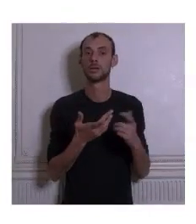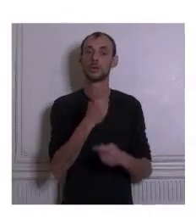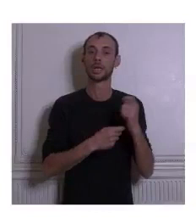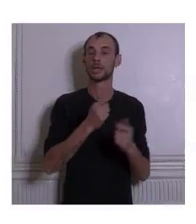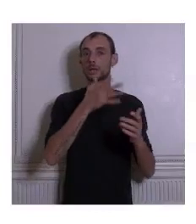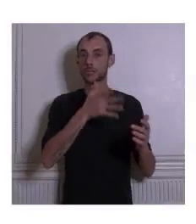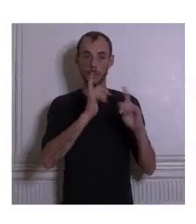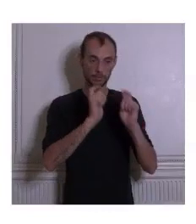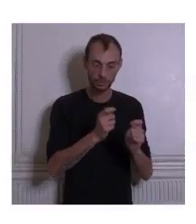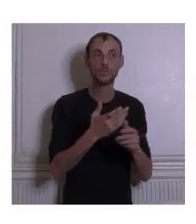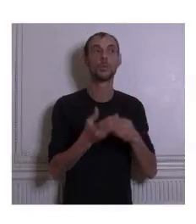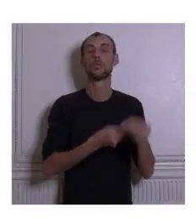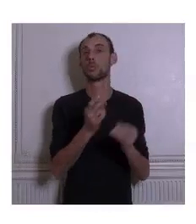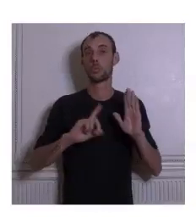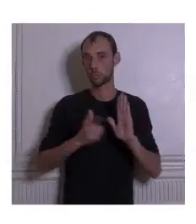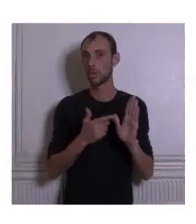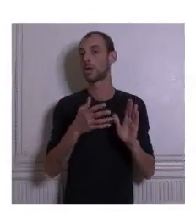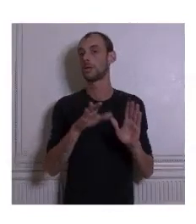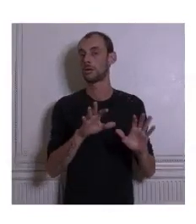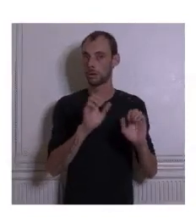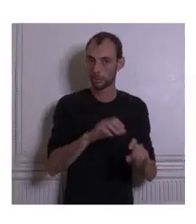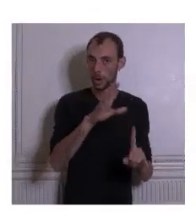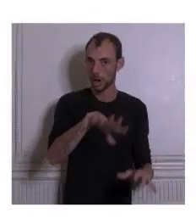service culturel et aussi de pouvoir